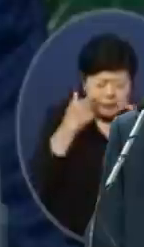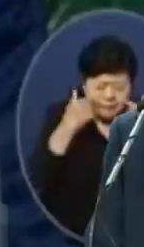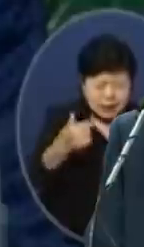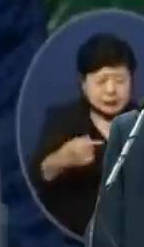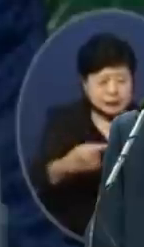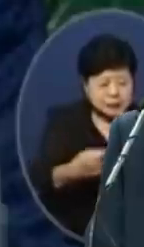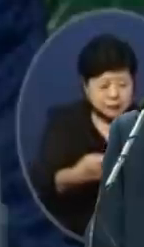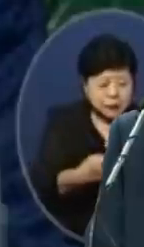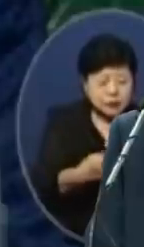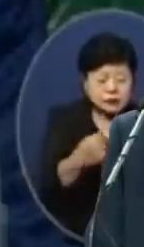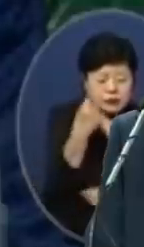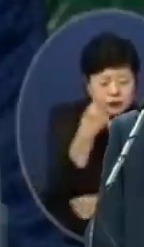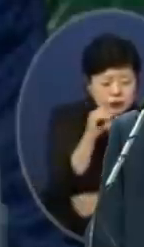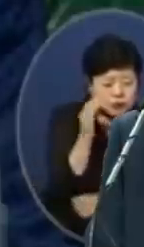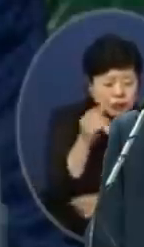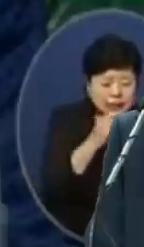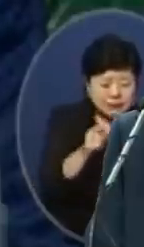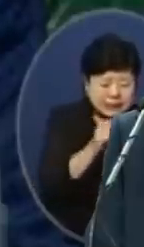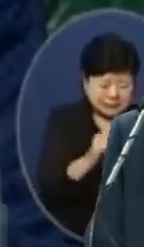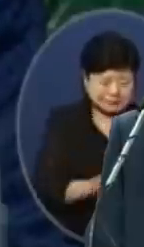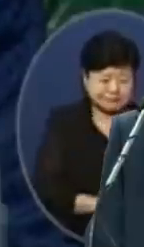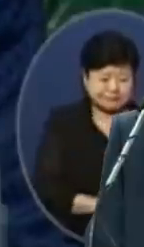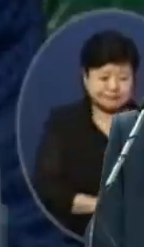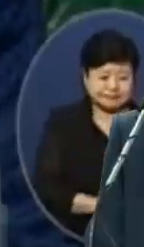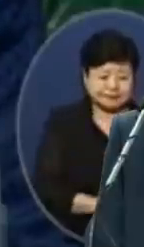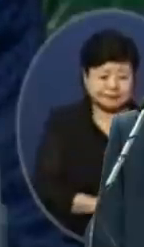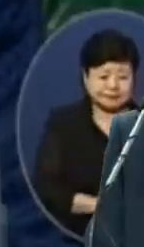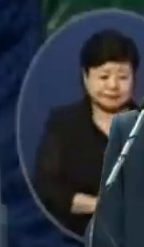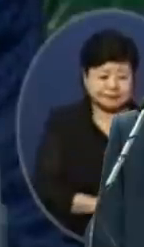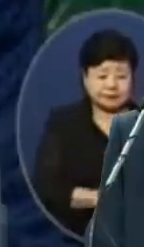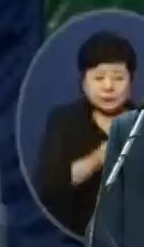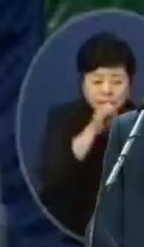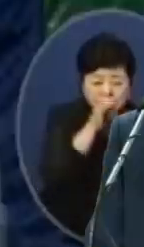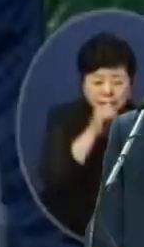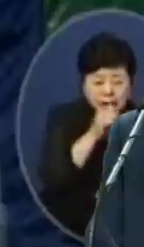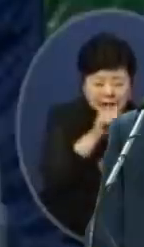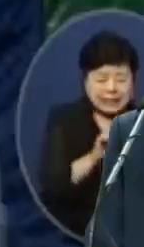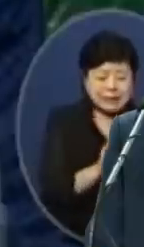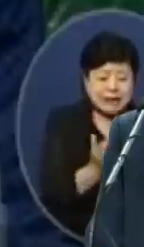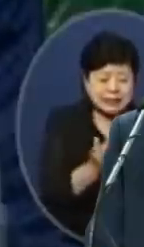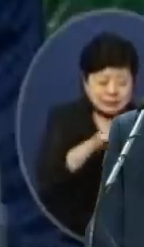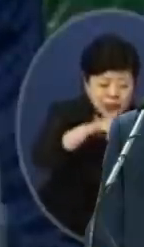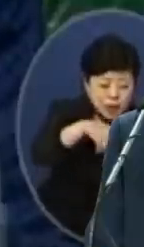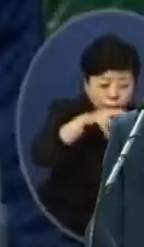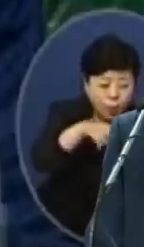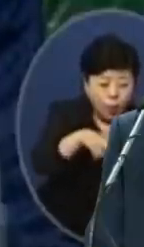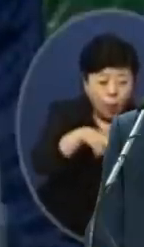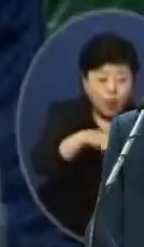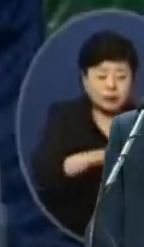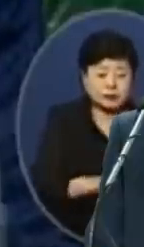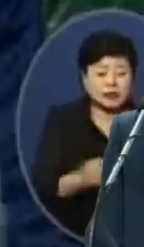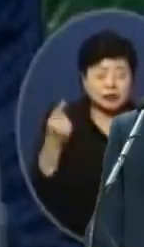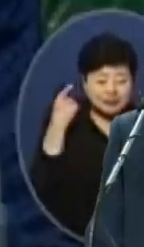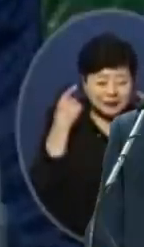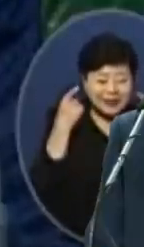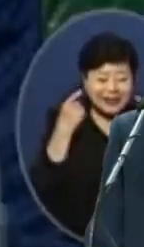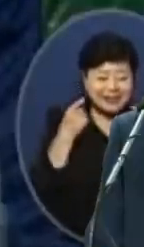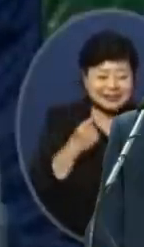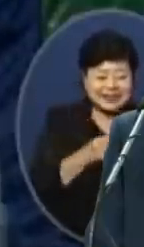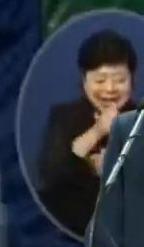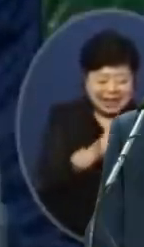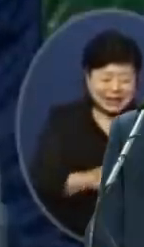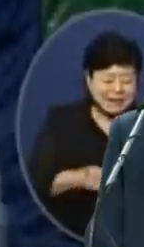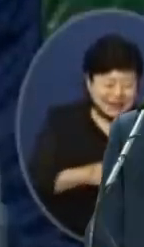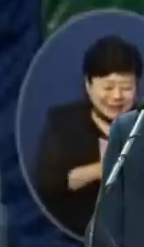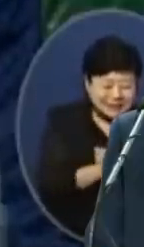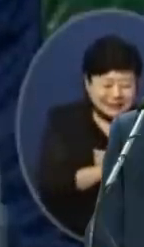보여주는 기준이 되는 성경이 있는데 성경 말씀을 읽고 들어야 하나님의